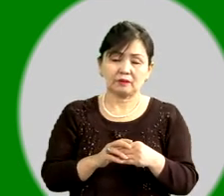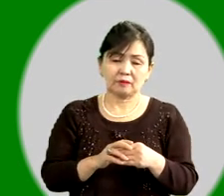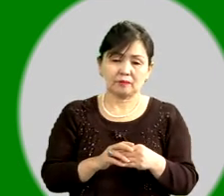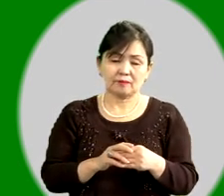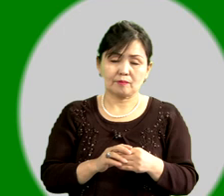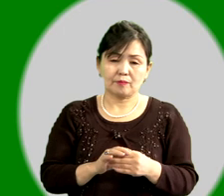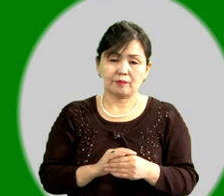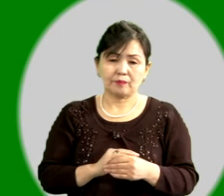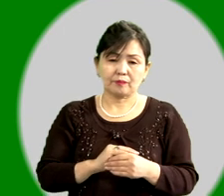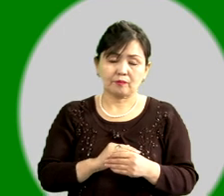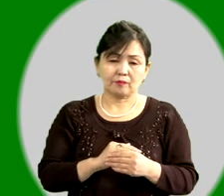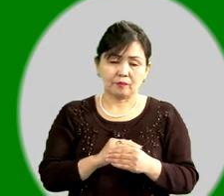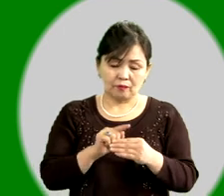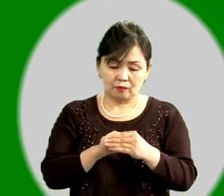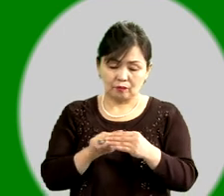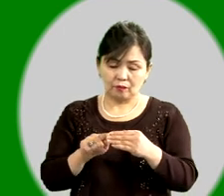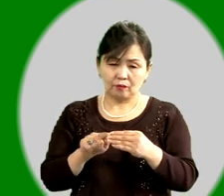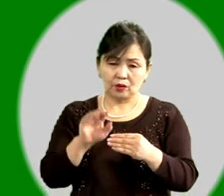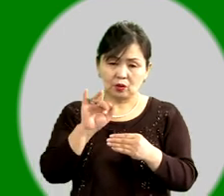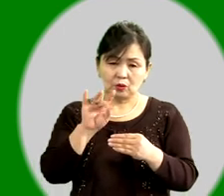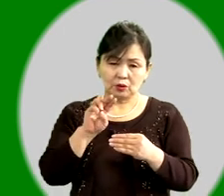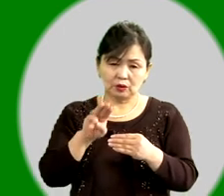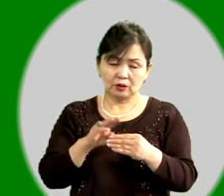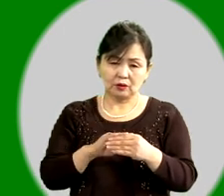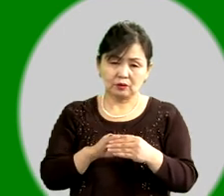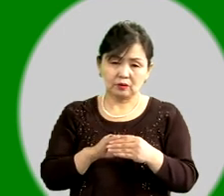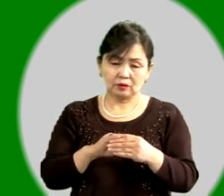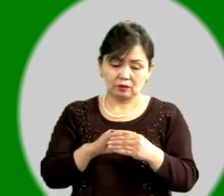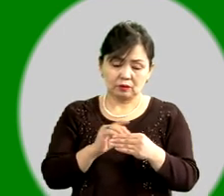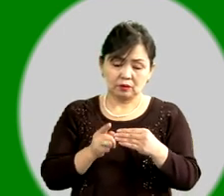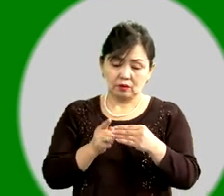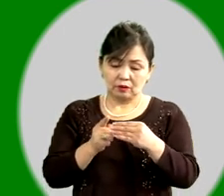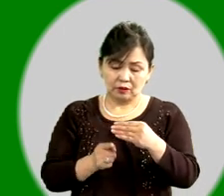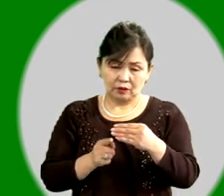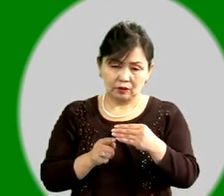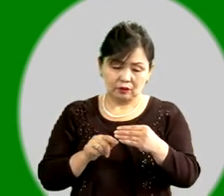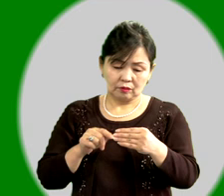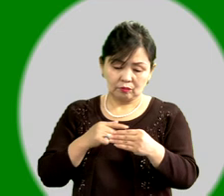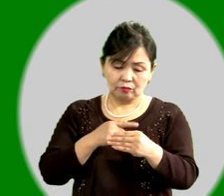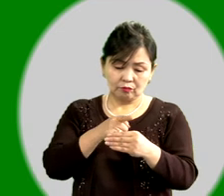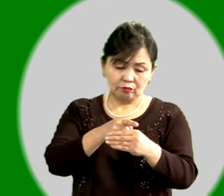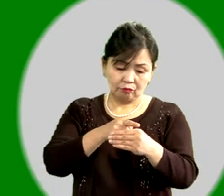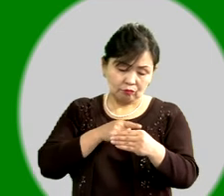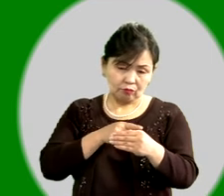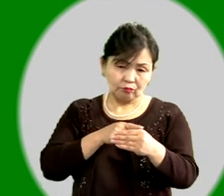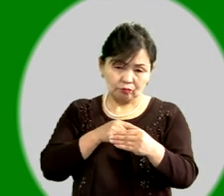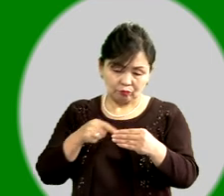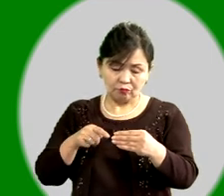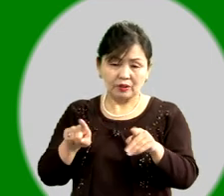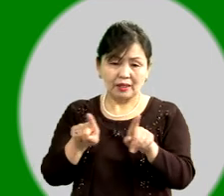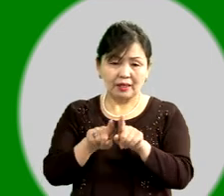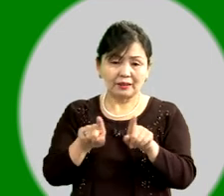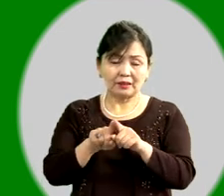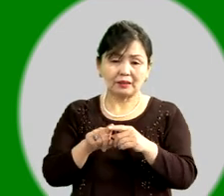Дециметр гэсэн нэр байгаа учраас уртыг хэмжих нэгж. Ингэхээр энэ хэмжээ бол кубын ирмэгийн уртын хэмжээ